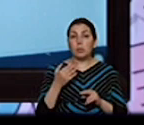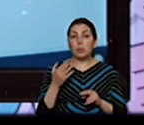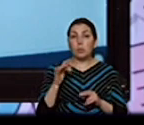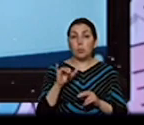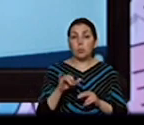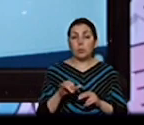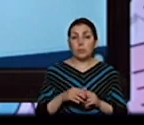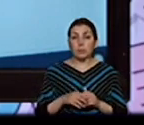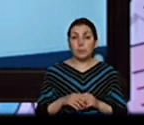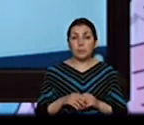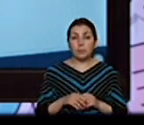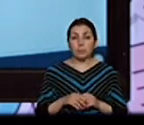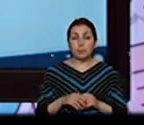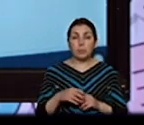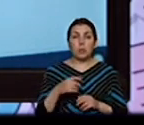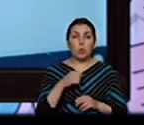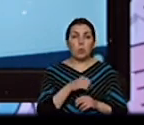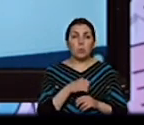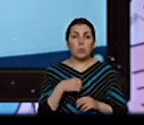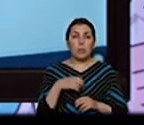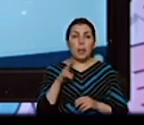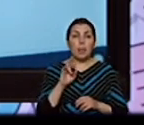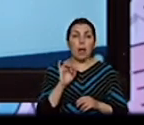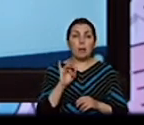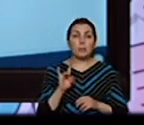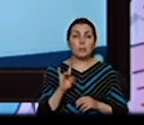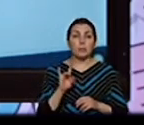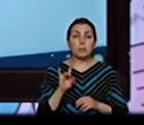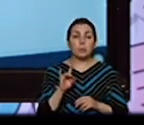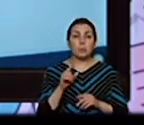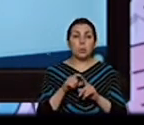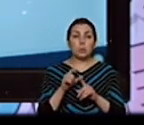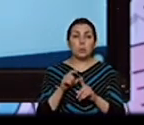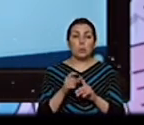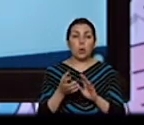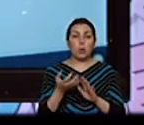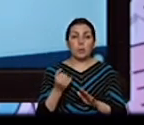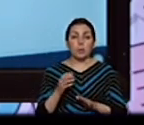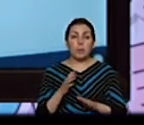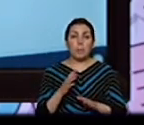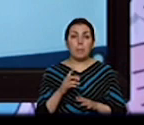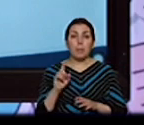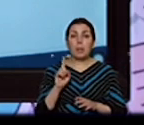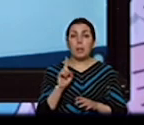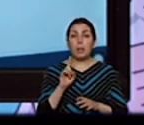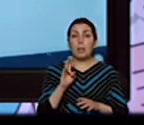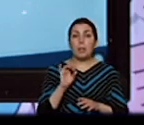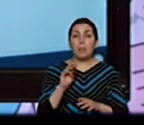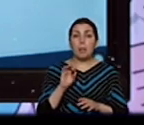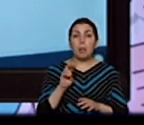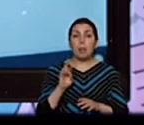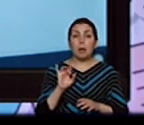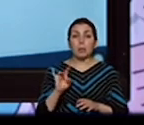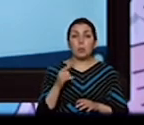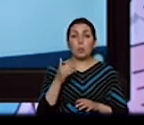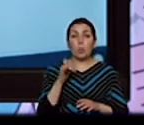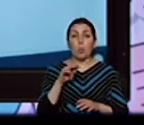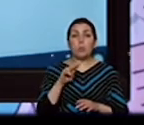ular o'zida lar qo'shimchasini olgan. Nimalar?